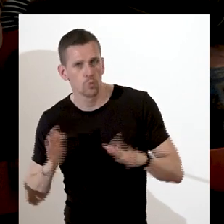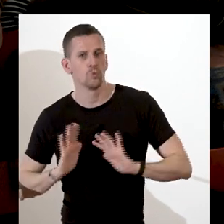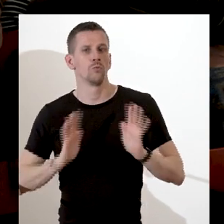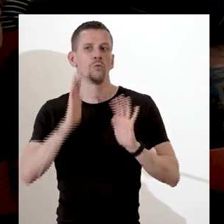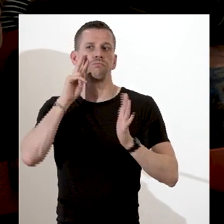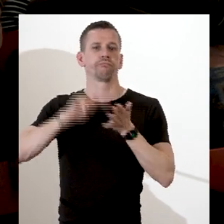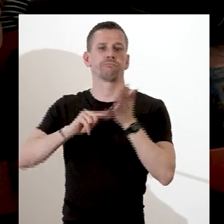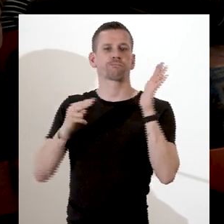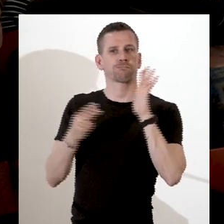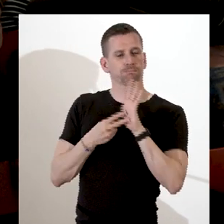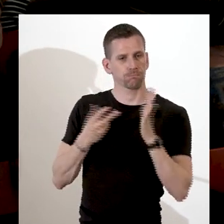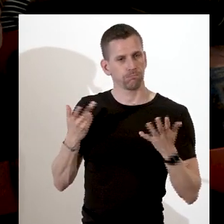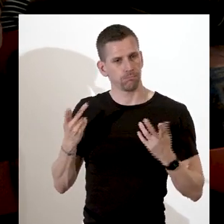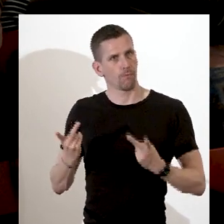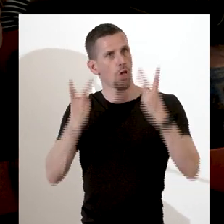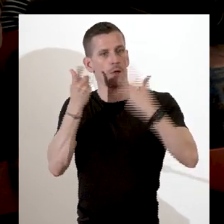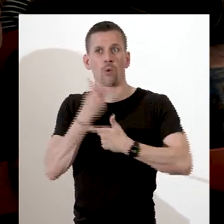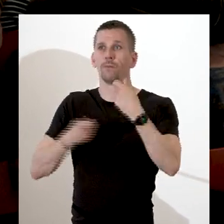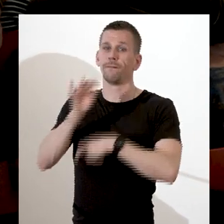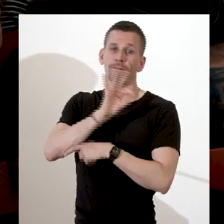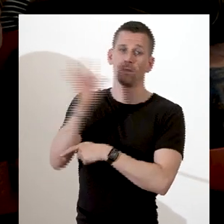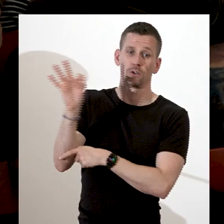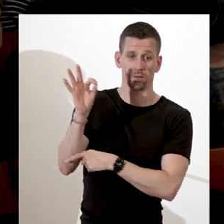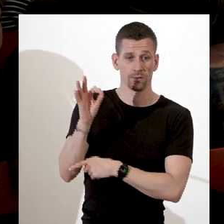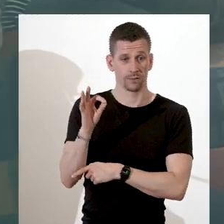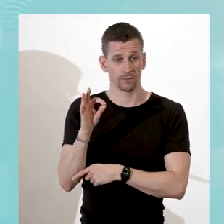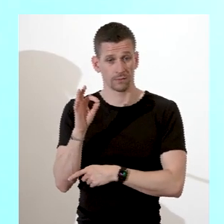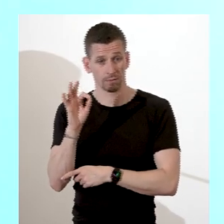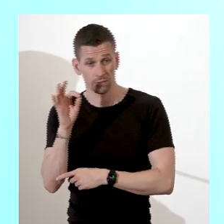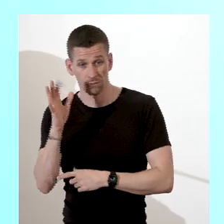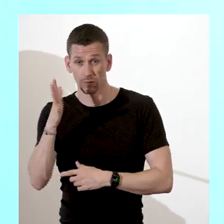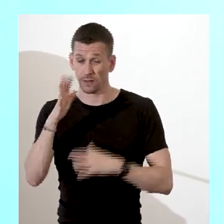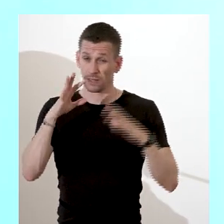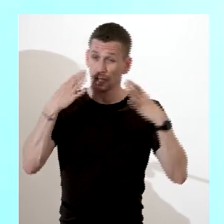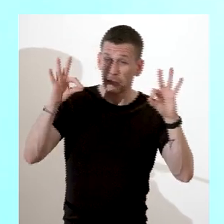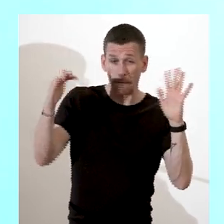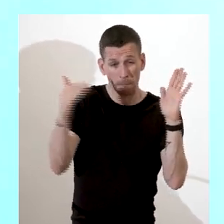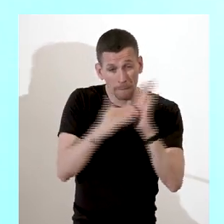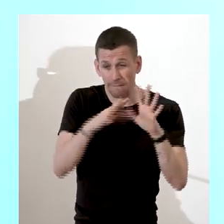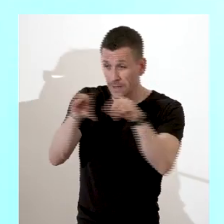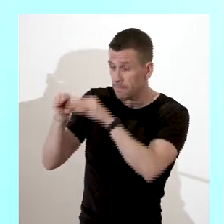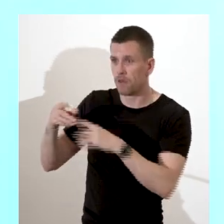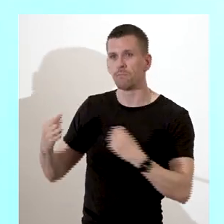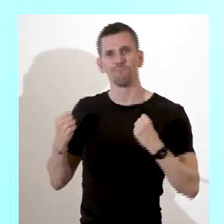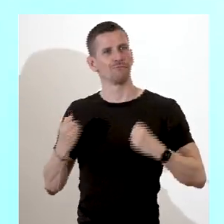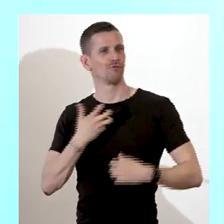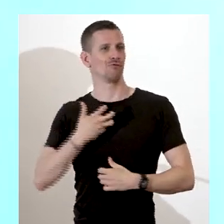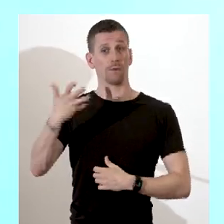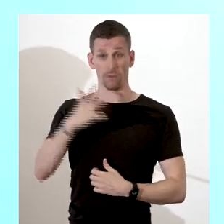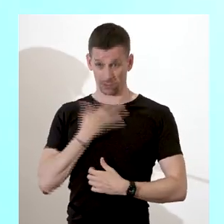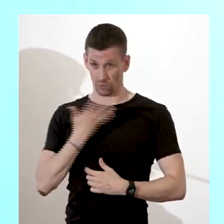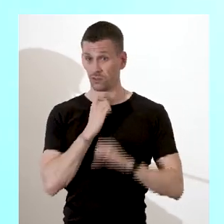l'économie française, faisant vivre des dizaines de milliers de familles. Une piste pour interpréter ce